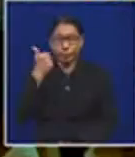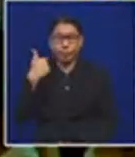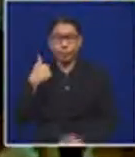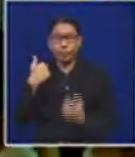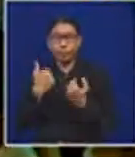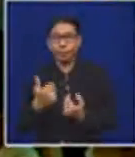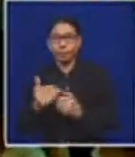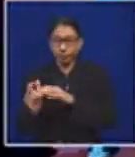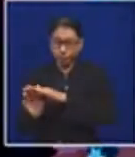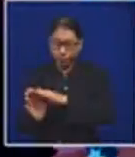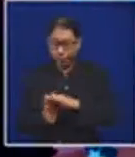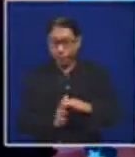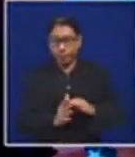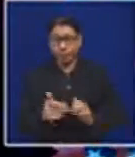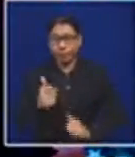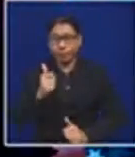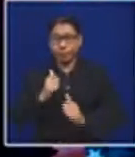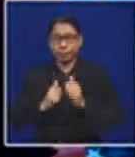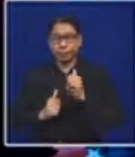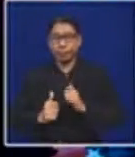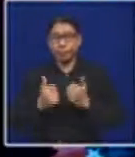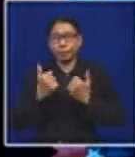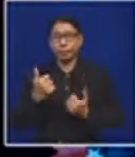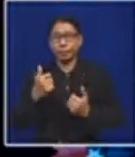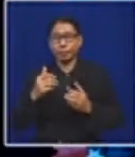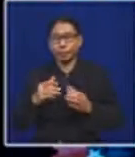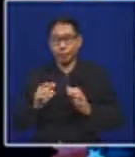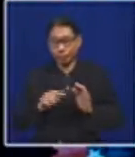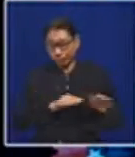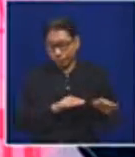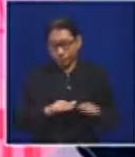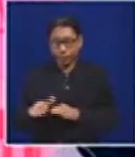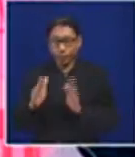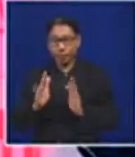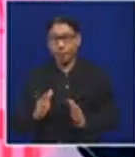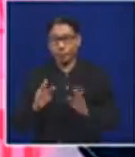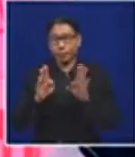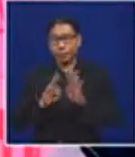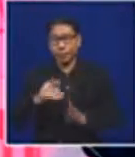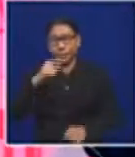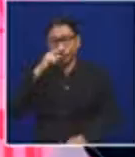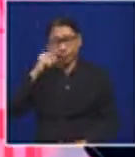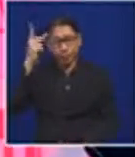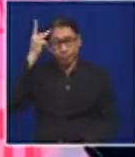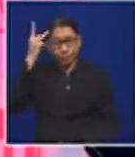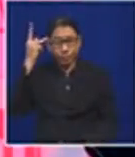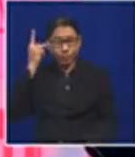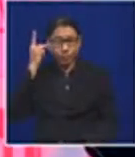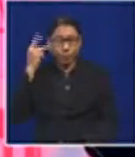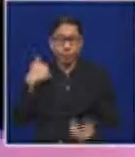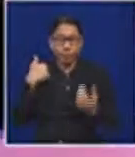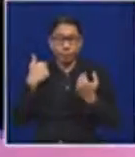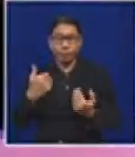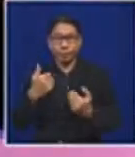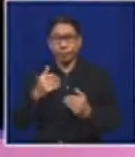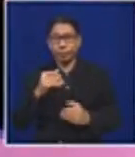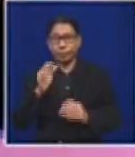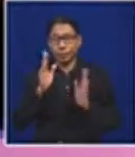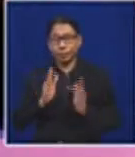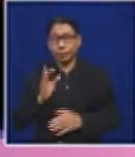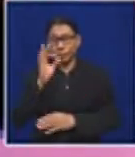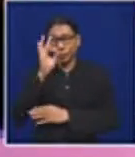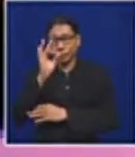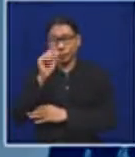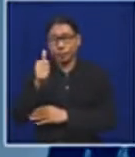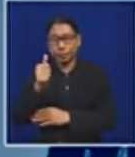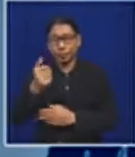รวมถึงนักแสดงหนุ่มม้าจุฑาวุฒิที่ไปพร้อมกับนายแบบไทยคนแรกบนรันเวย์เกาหลีไอนัทรัตน์กับการหาผู้โชคดีจาก